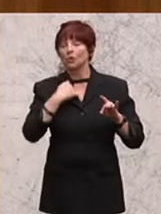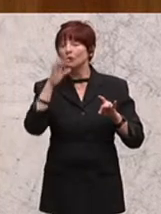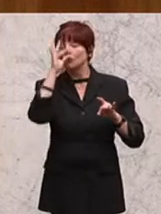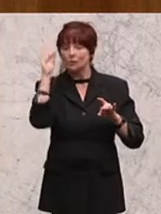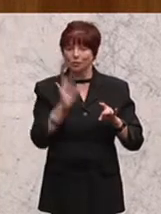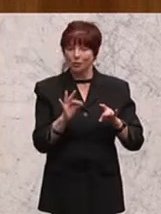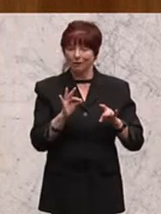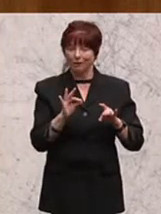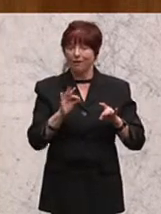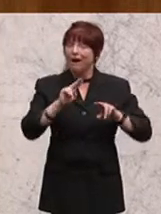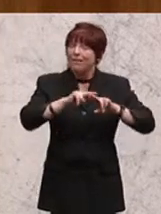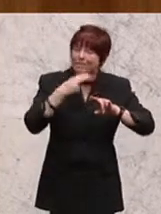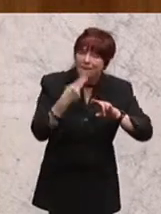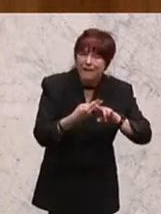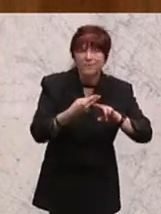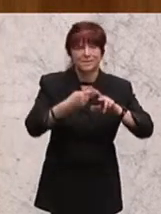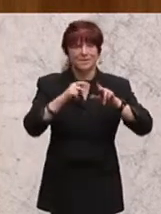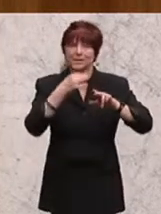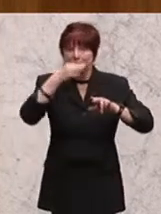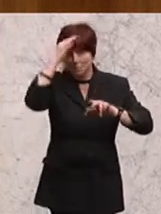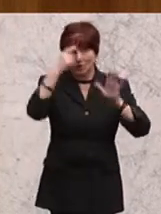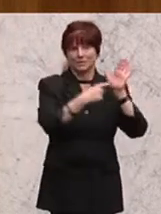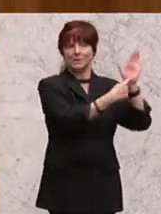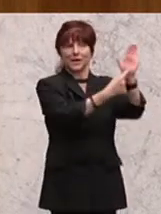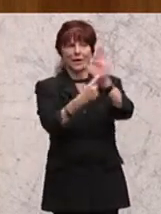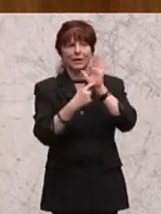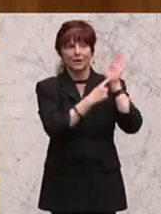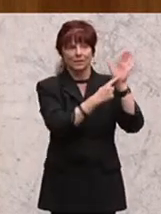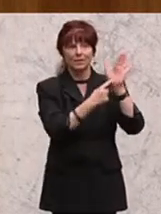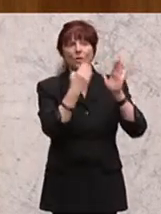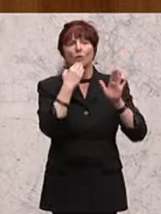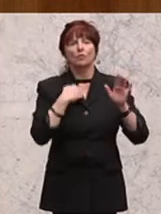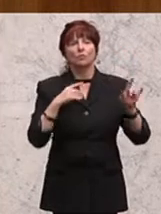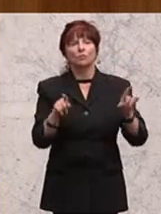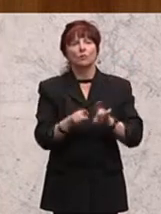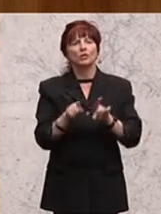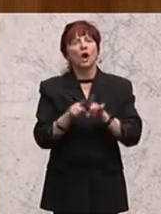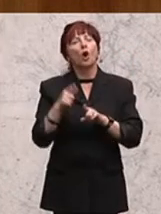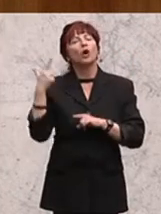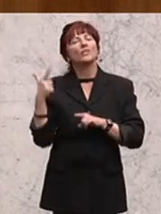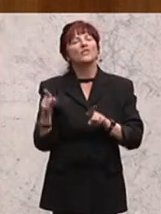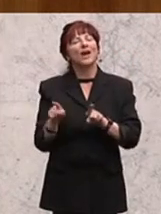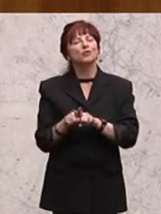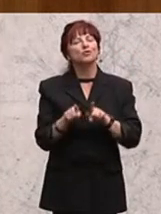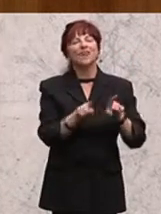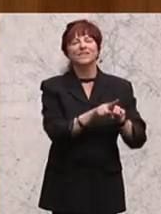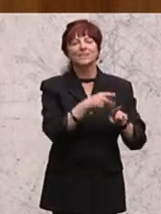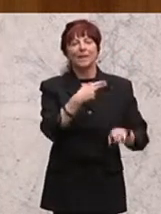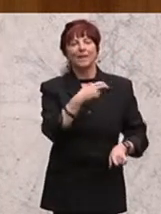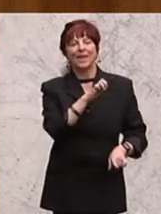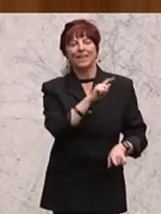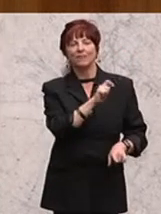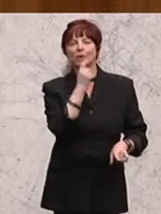Gesamtbildes unternehmen. Ich möchte vor allem auch die zwei Schwestern der Hetter hereinholen hier ins Hohe Haus, weil